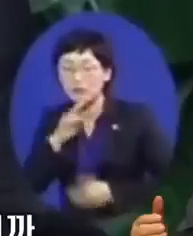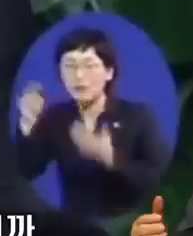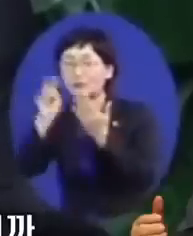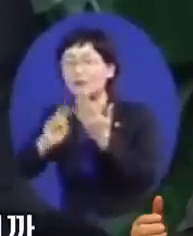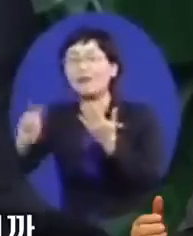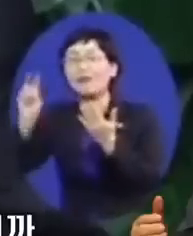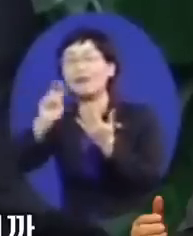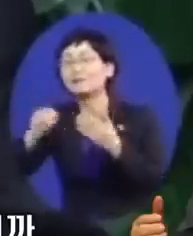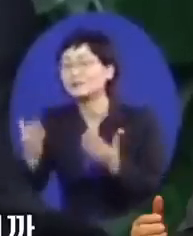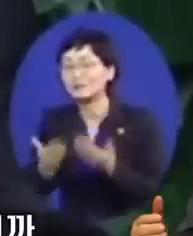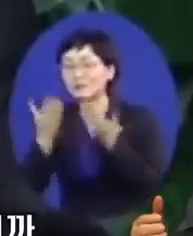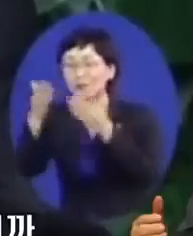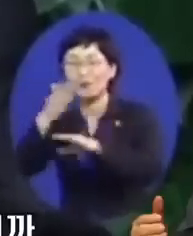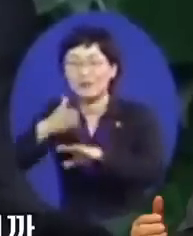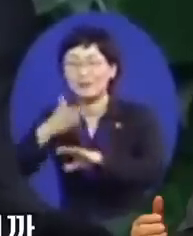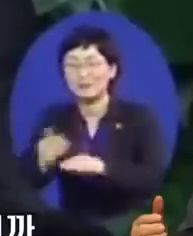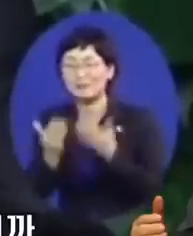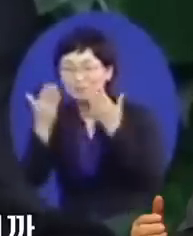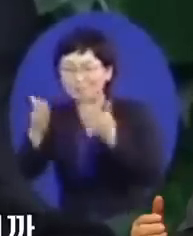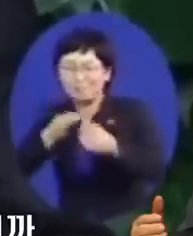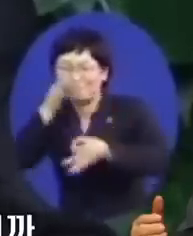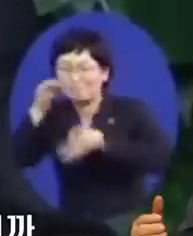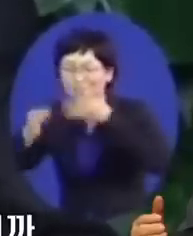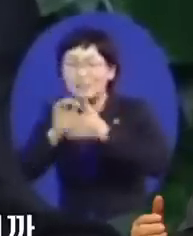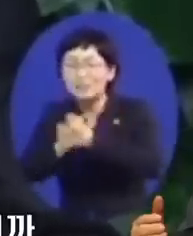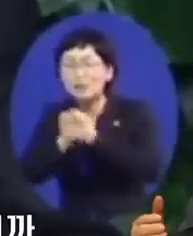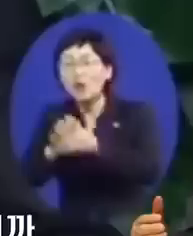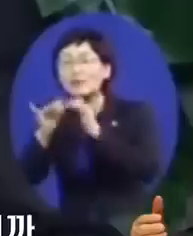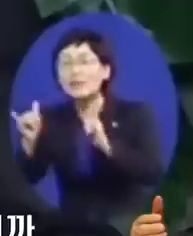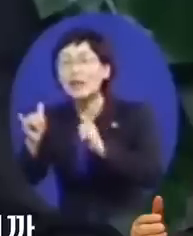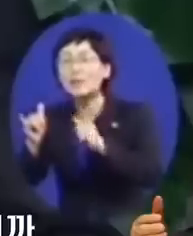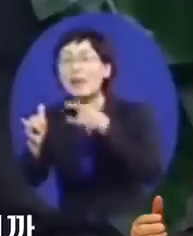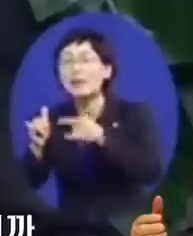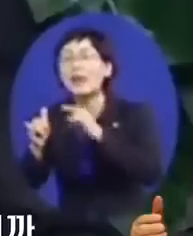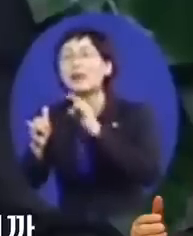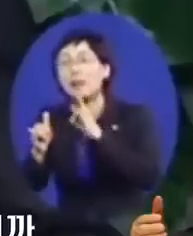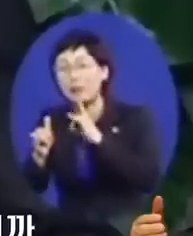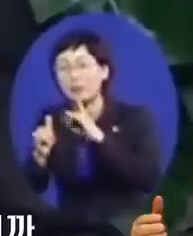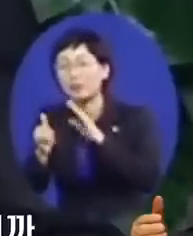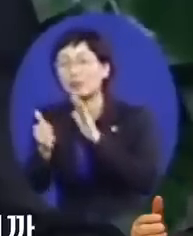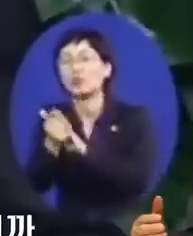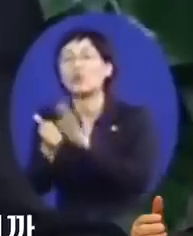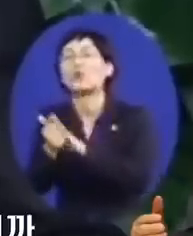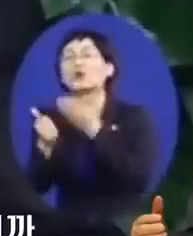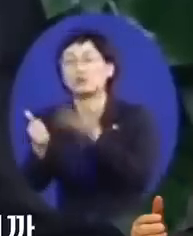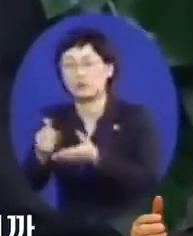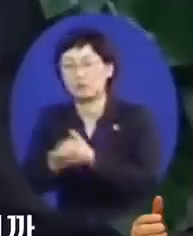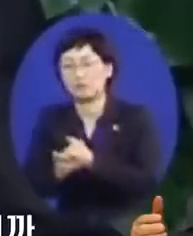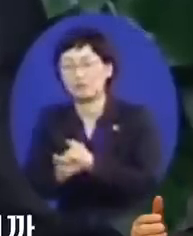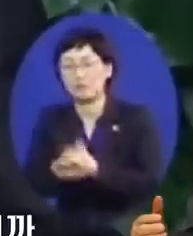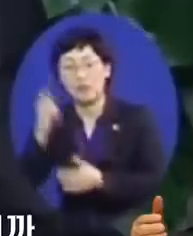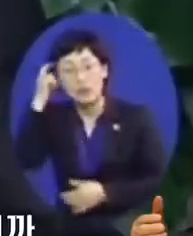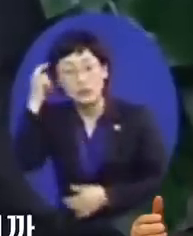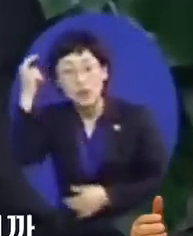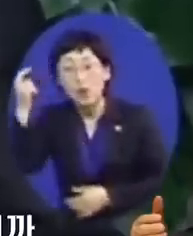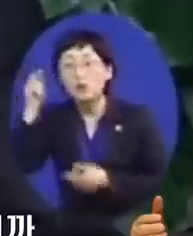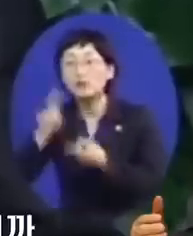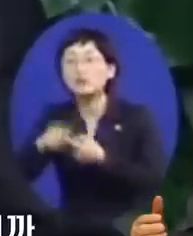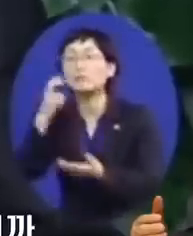찬양하고 감사하고 부르짖고 기도하는 사람에게만 역사하는 것입니다. 그 영적